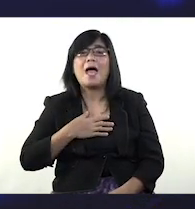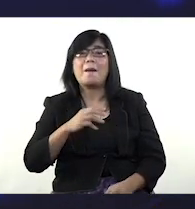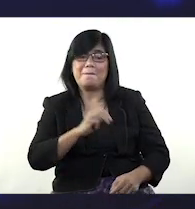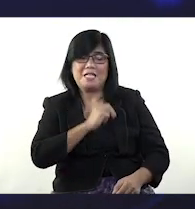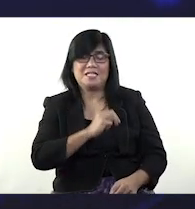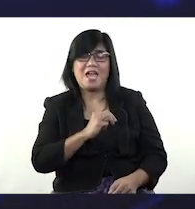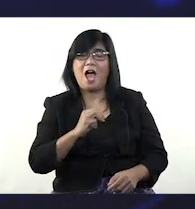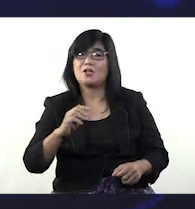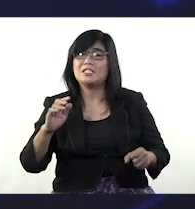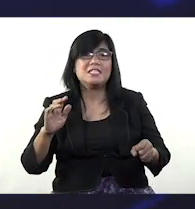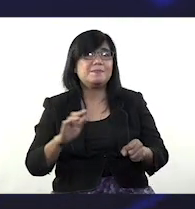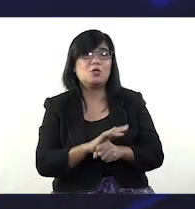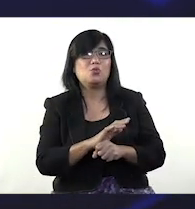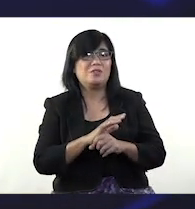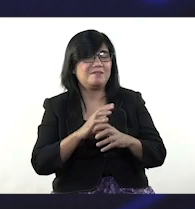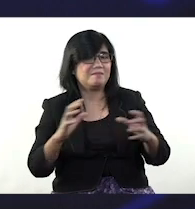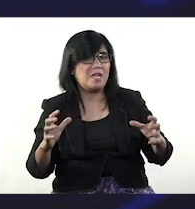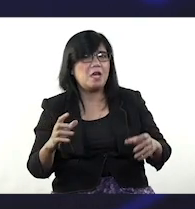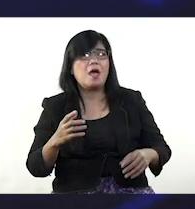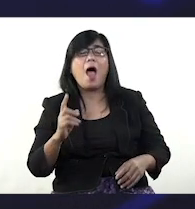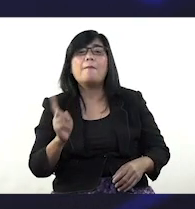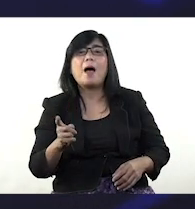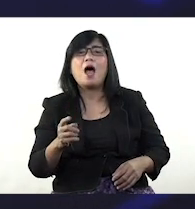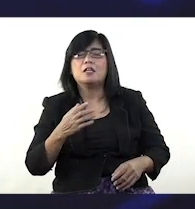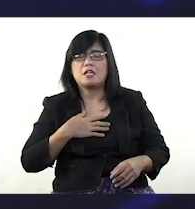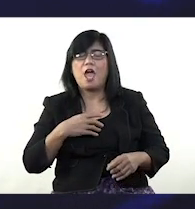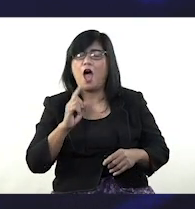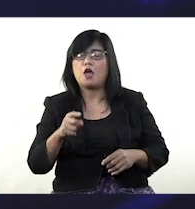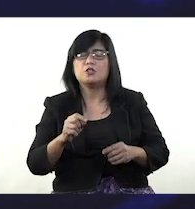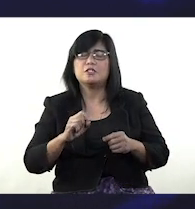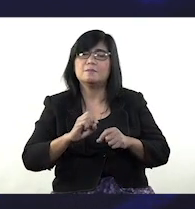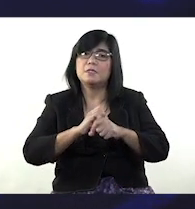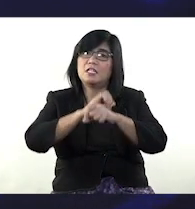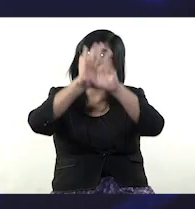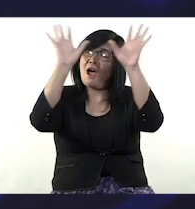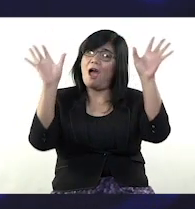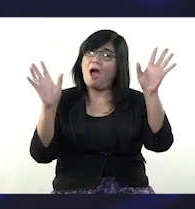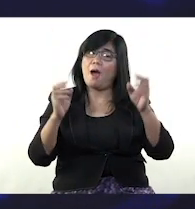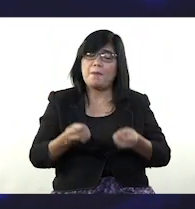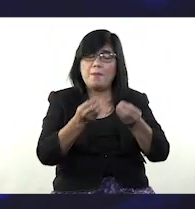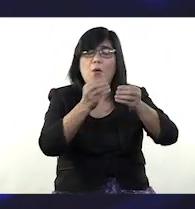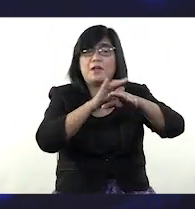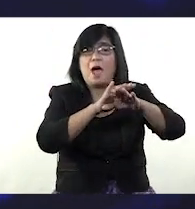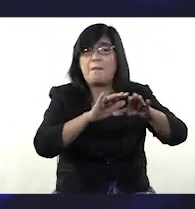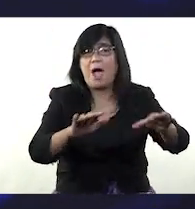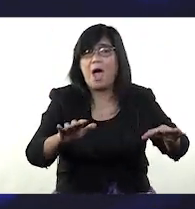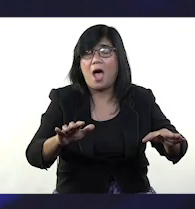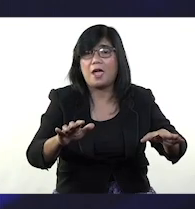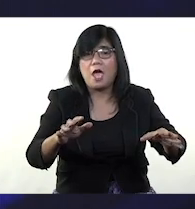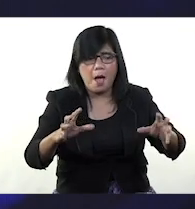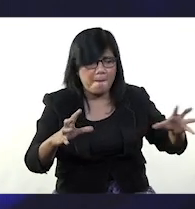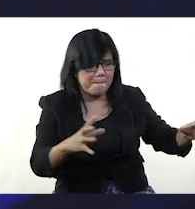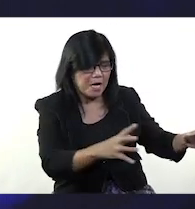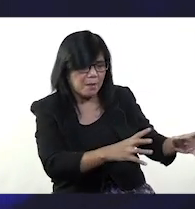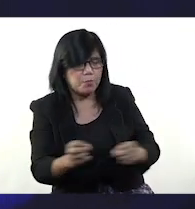genapi sel jadi terang Hai sel membawa damai the set harus merebut